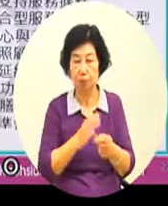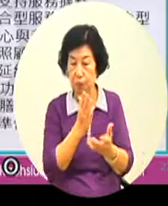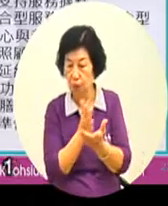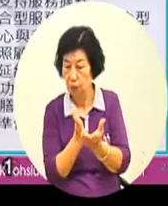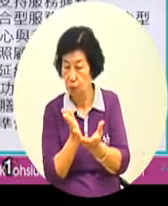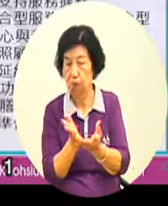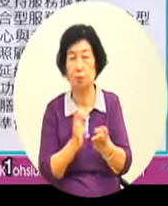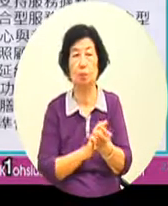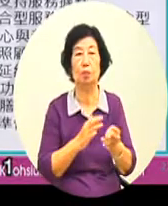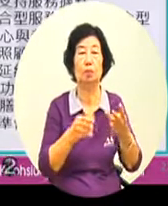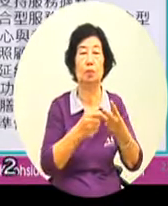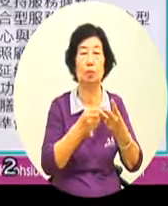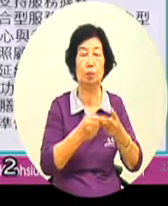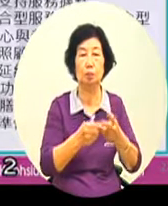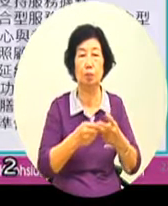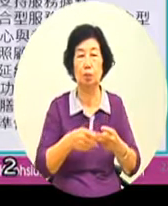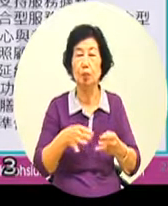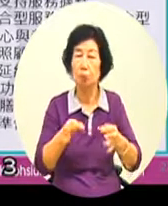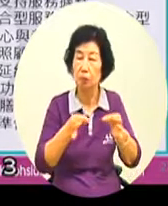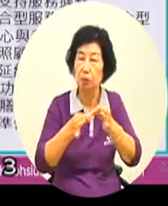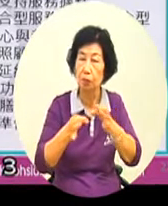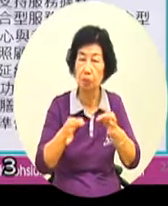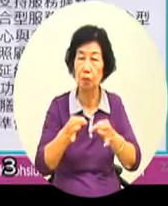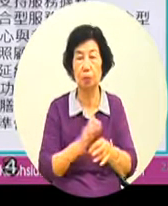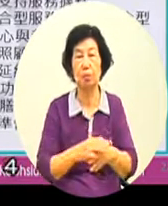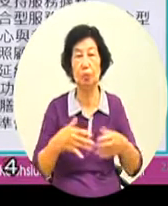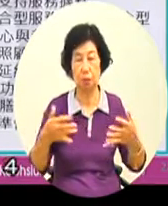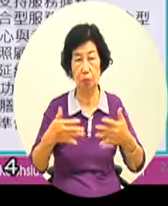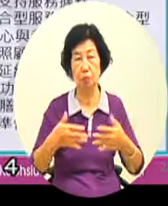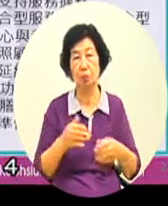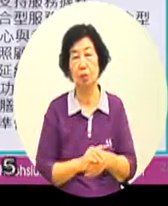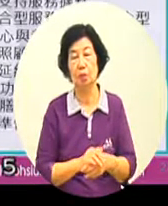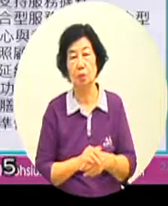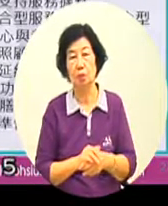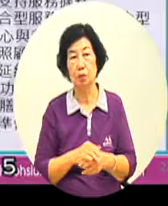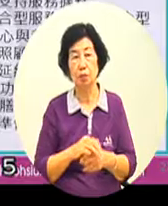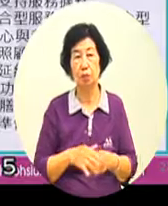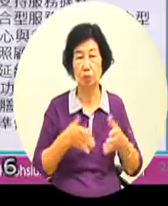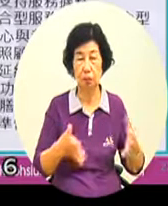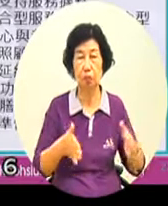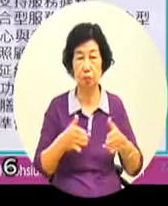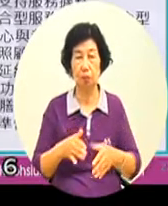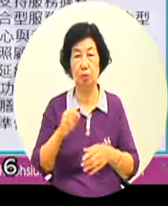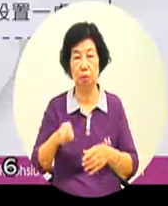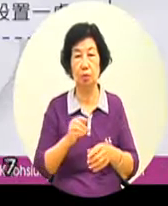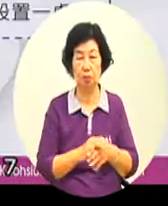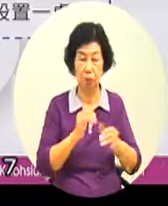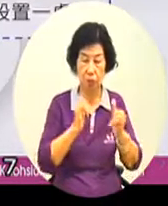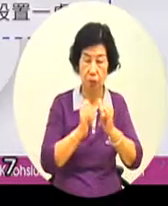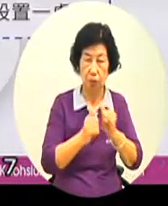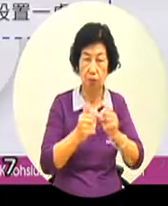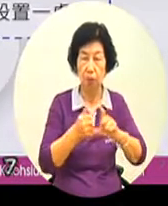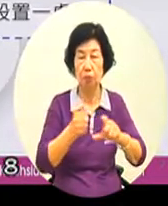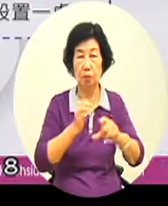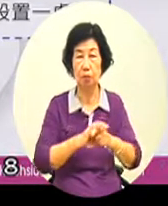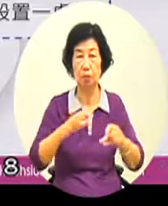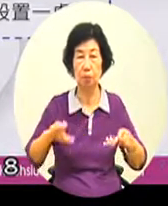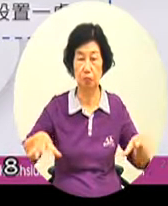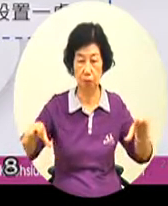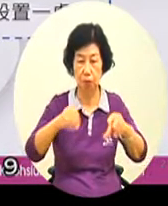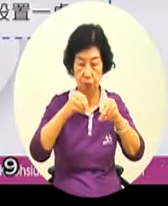当然就是经费方面的一些扩增。那我们很大的一个重点是所谓社区整体照顾模式的这个推